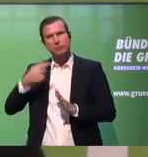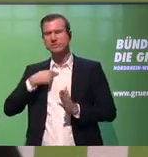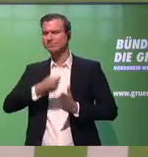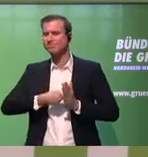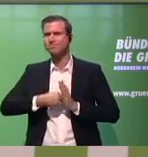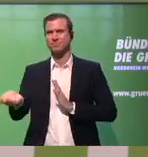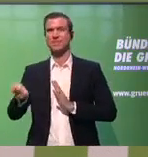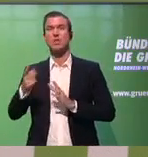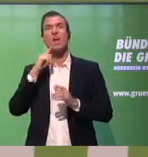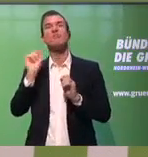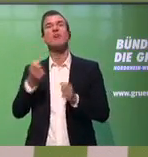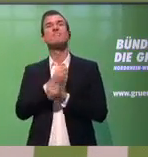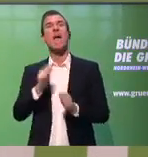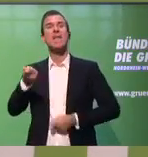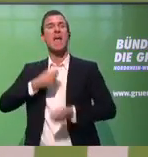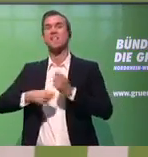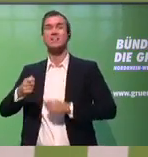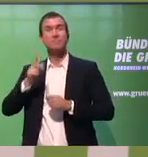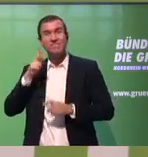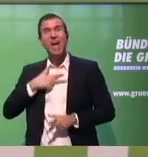Da geht es nicht nur um Freihandel, sondern wir haben richtige